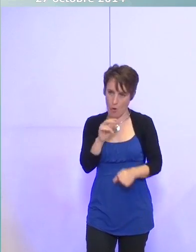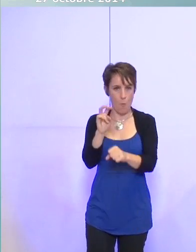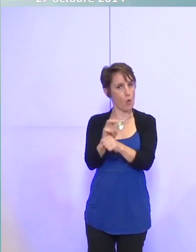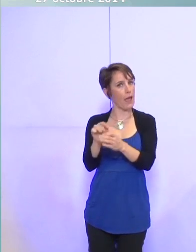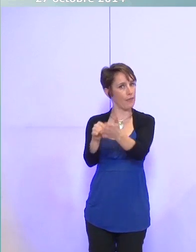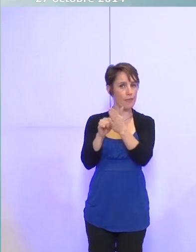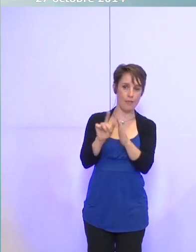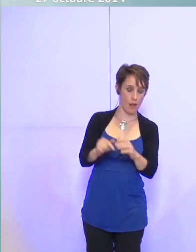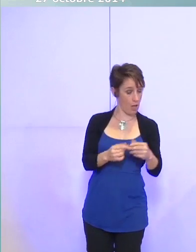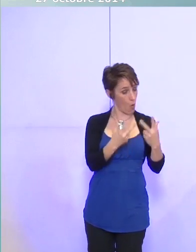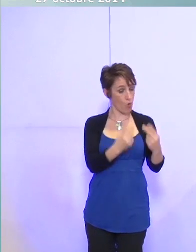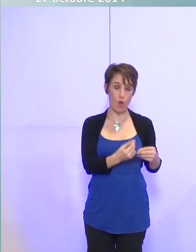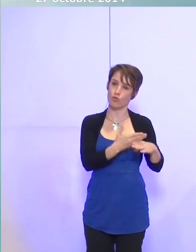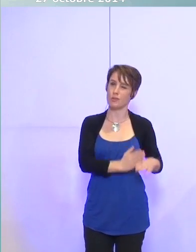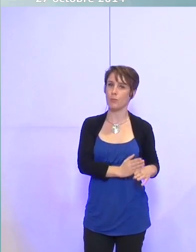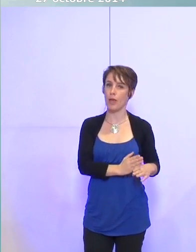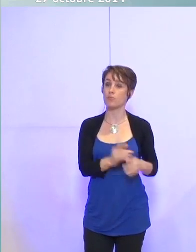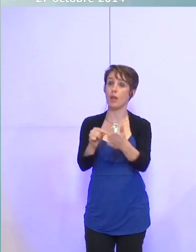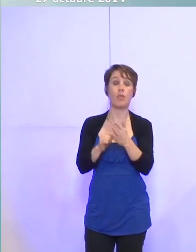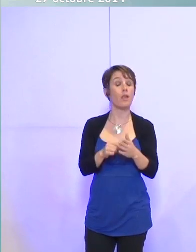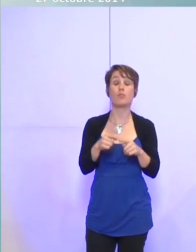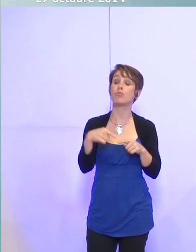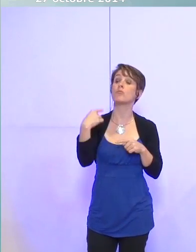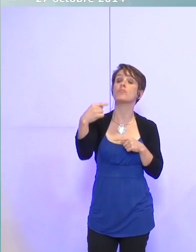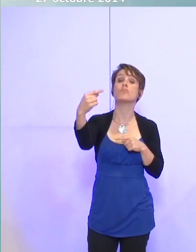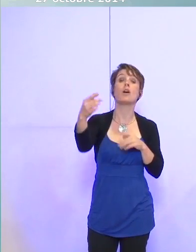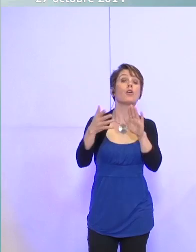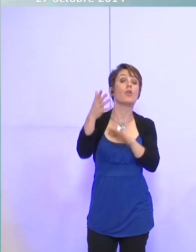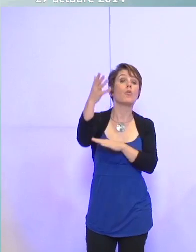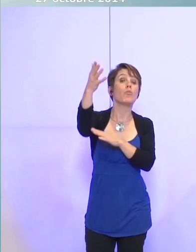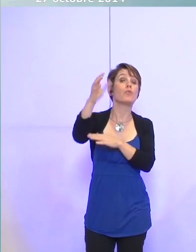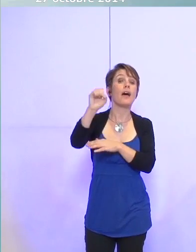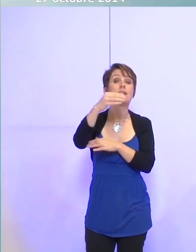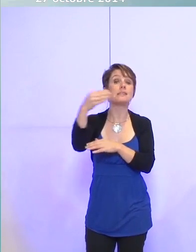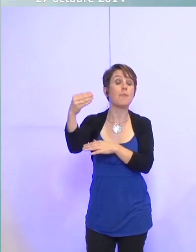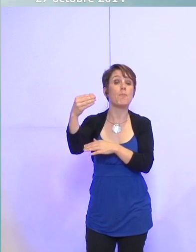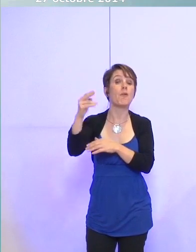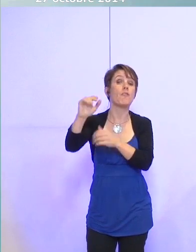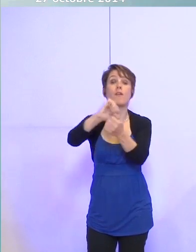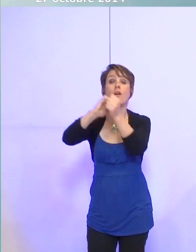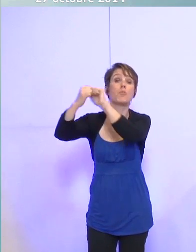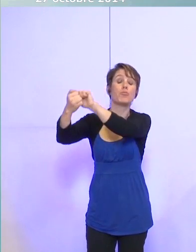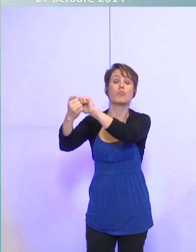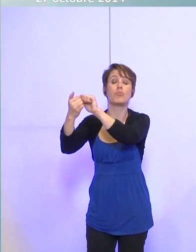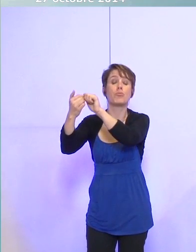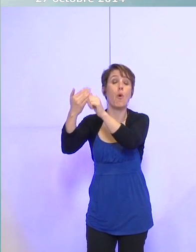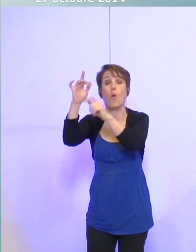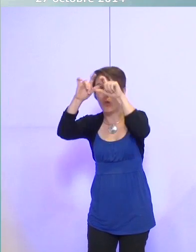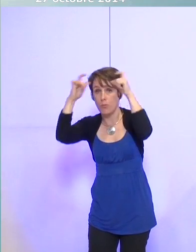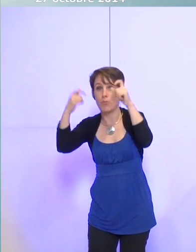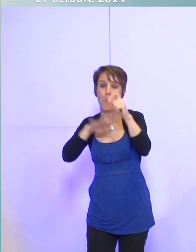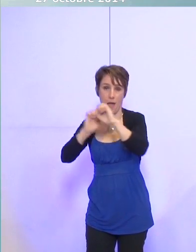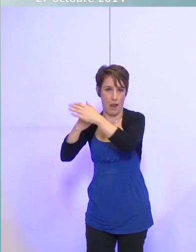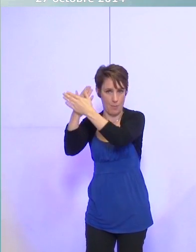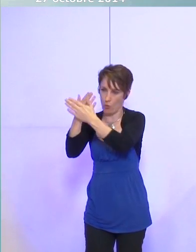les comptes une dette que devra payer la SEM une fois transformée en autre chose par la métro. Comme le